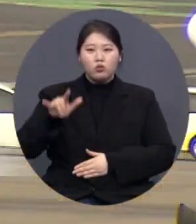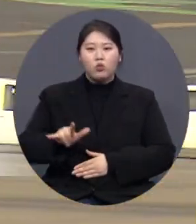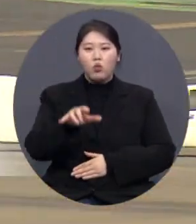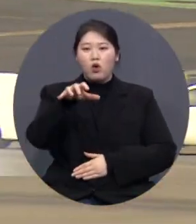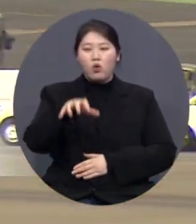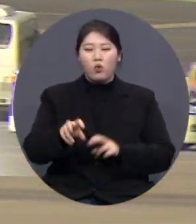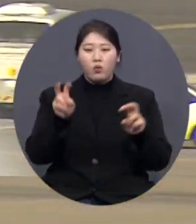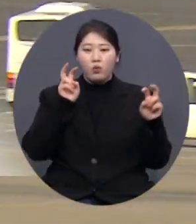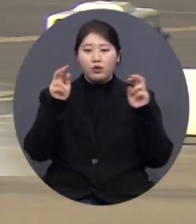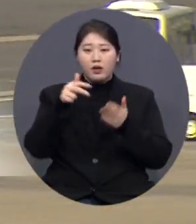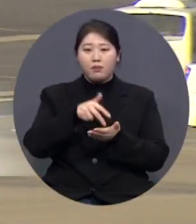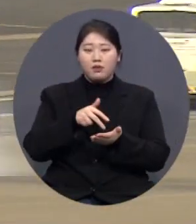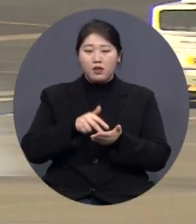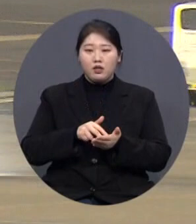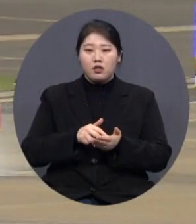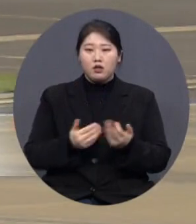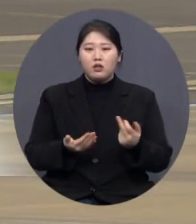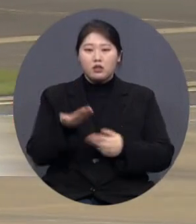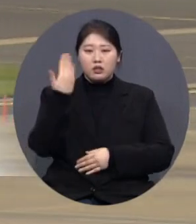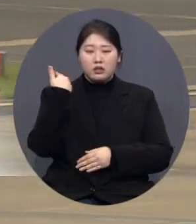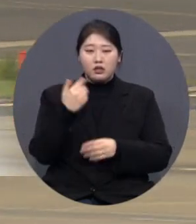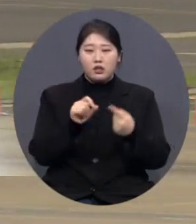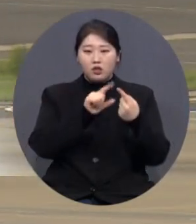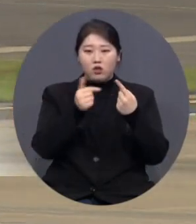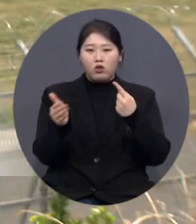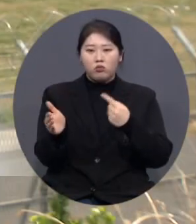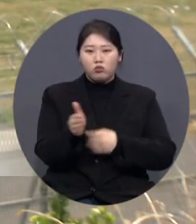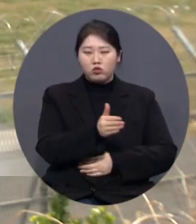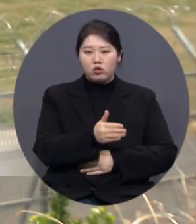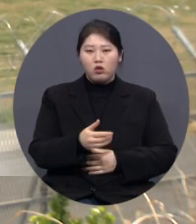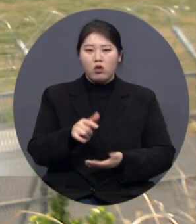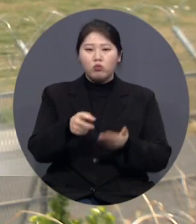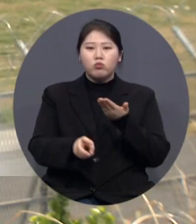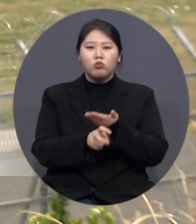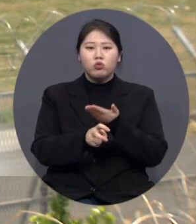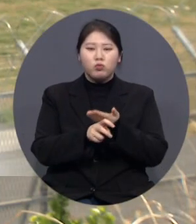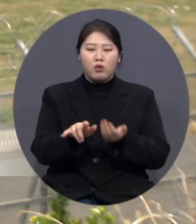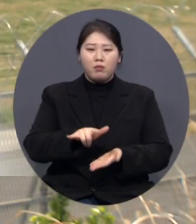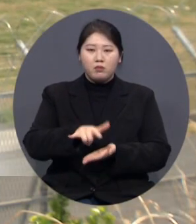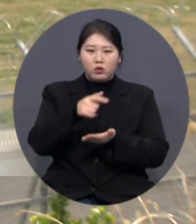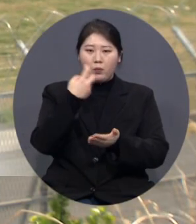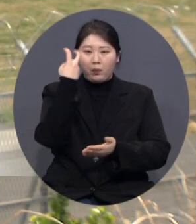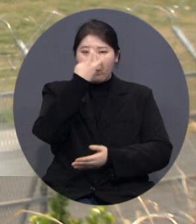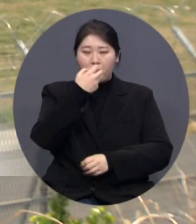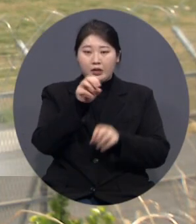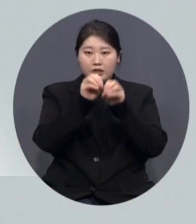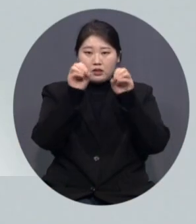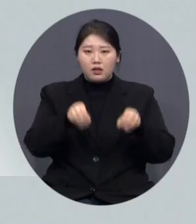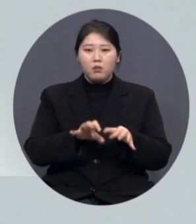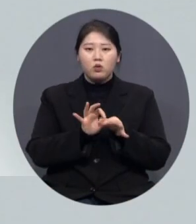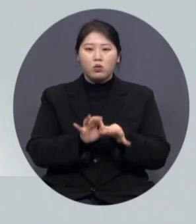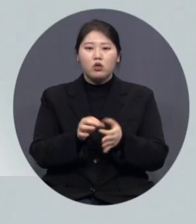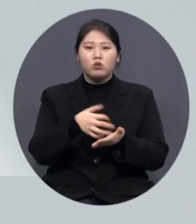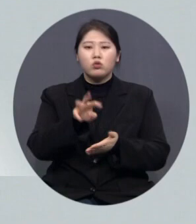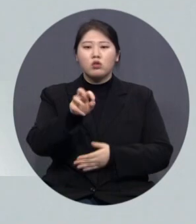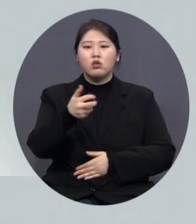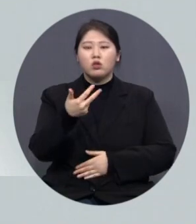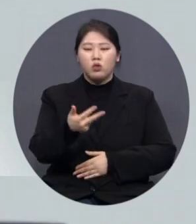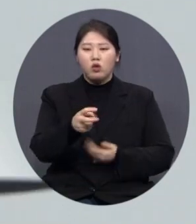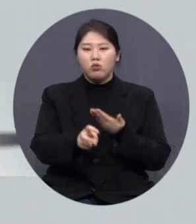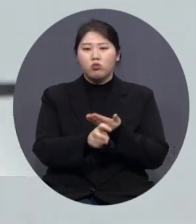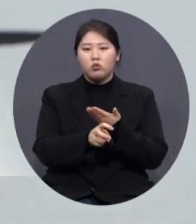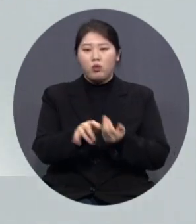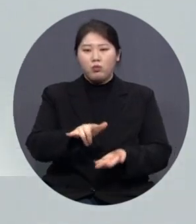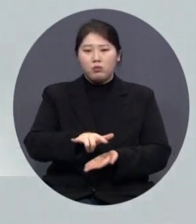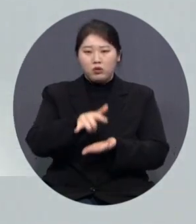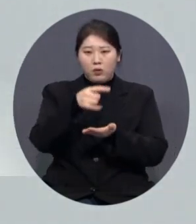제주공항에 따르면 지난 1월부터 제주공항 불법 드론 탐지 시스템을 통해 모두 37건의 불법